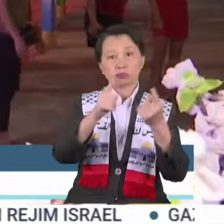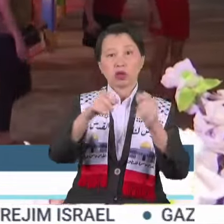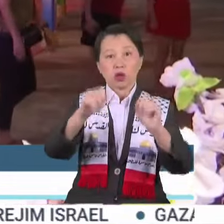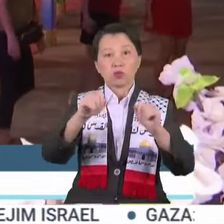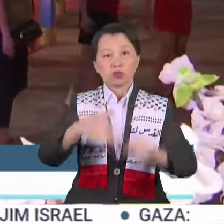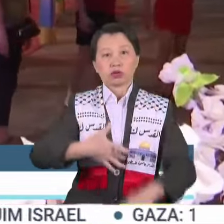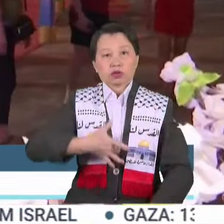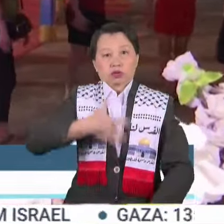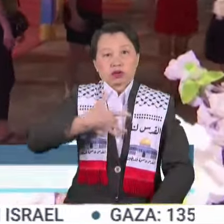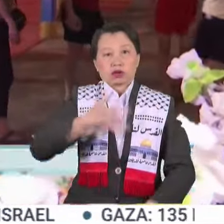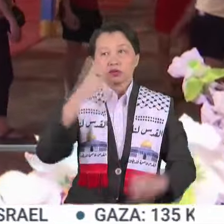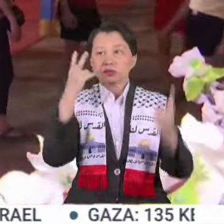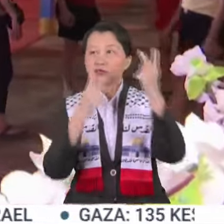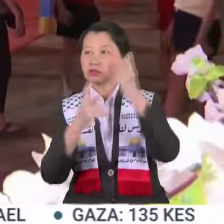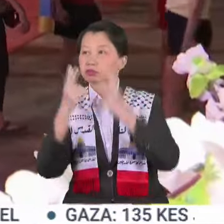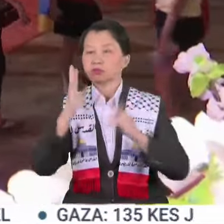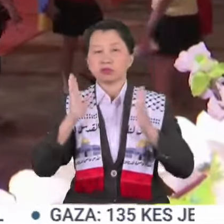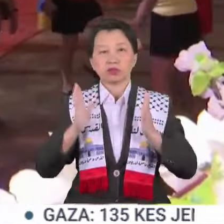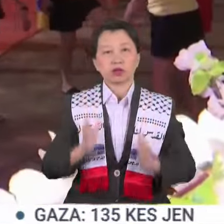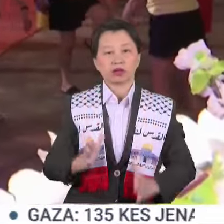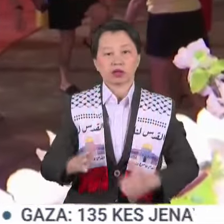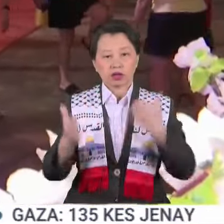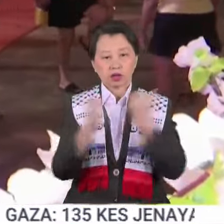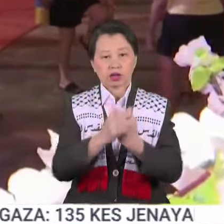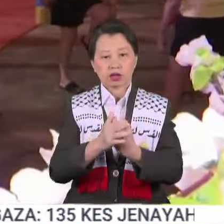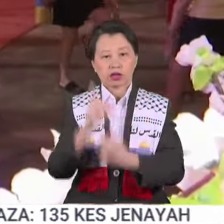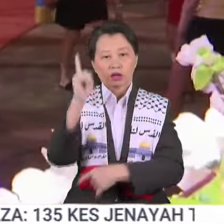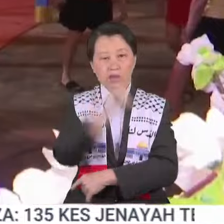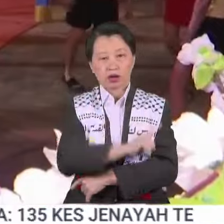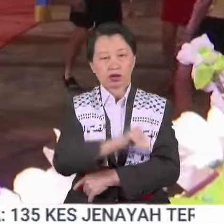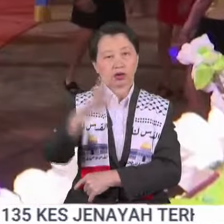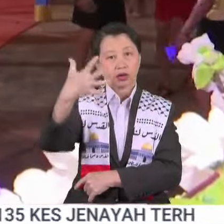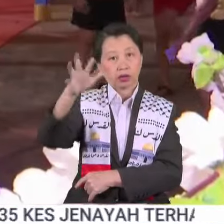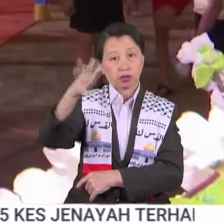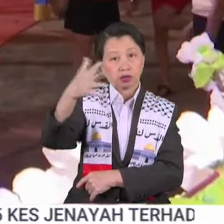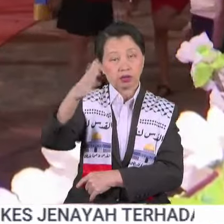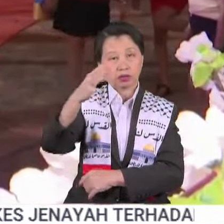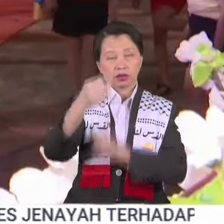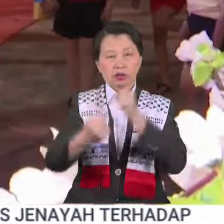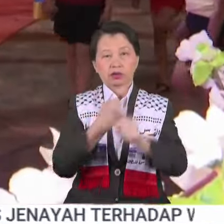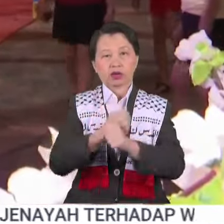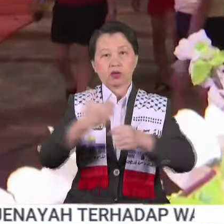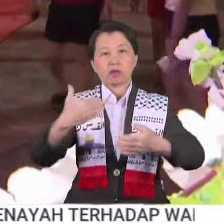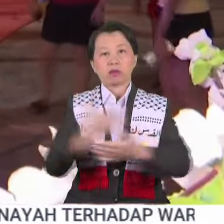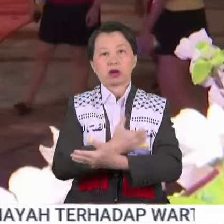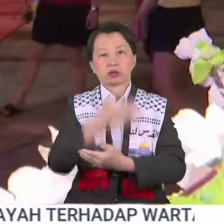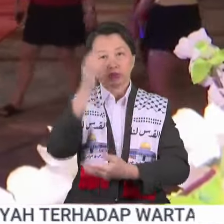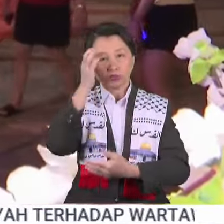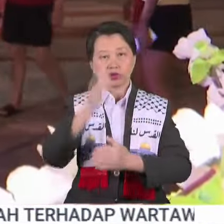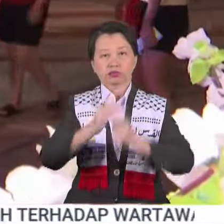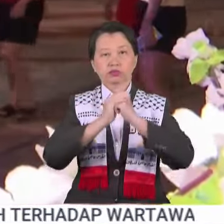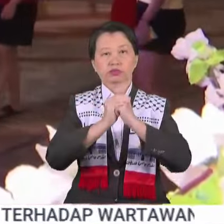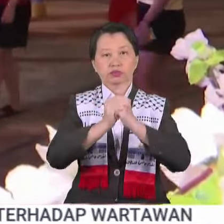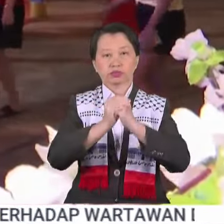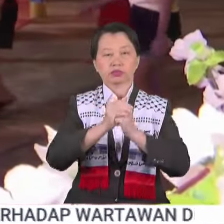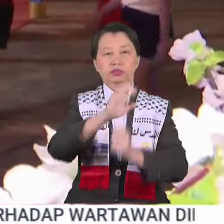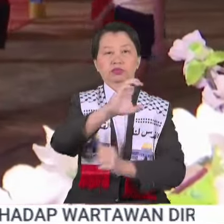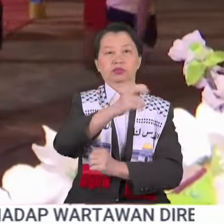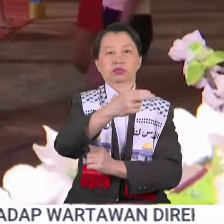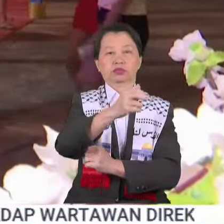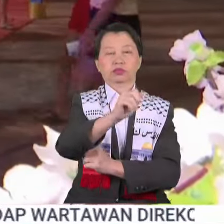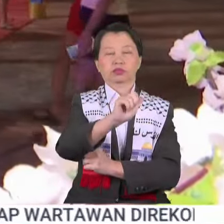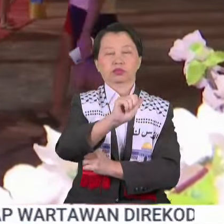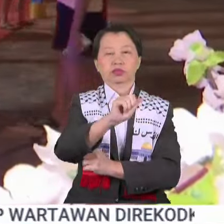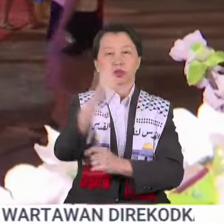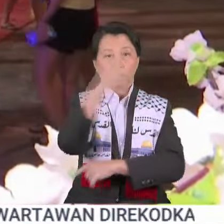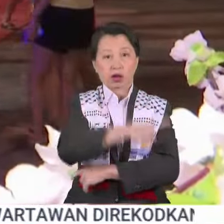dapat dirasai pengunjung sehingga ke hari ke-15 Tahun Baharu Cina, iaitu Cap Gomeh.